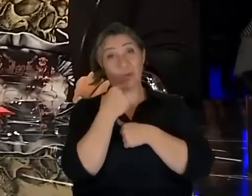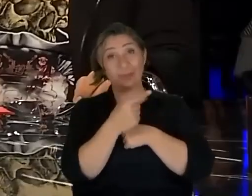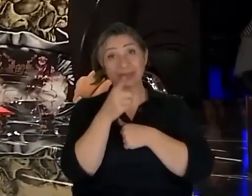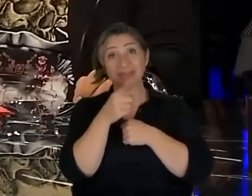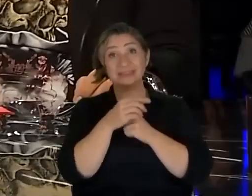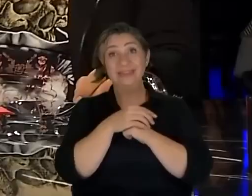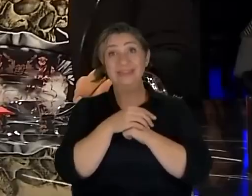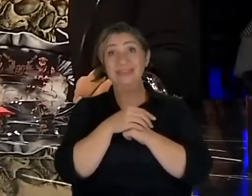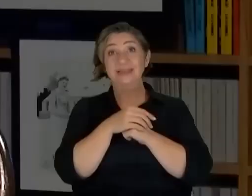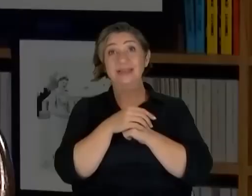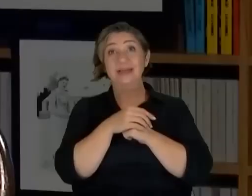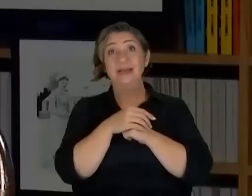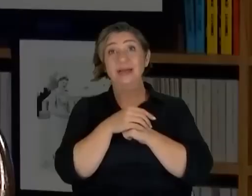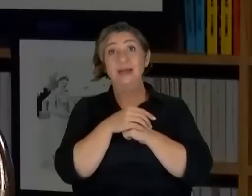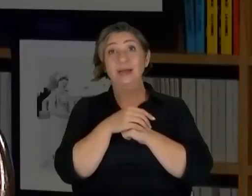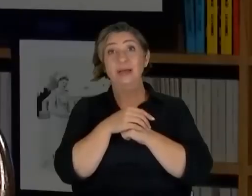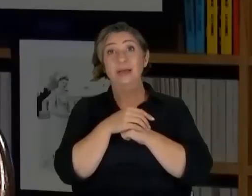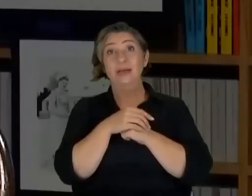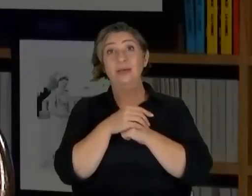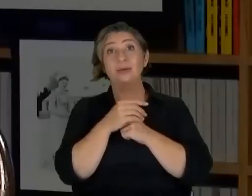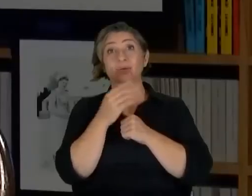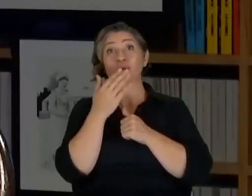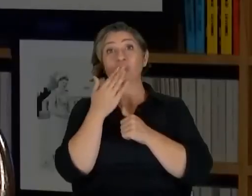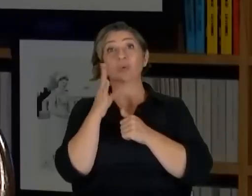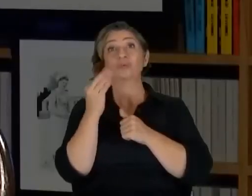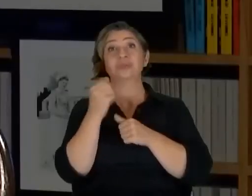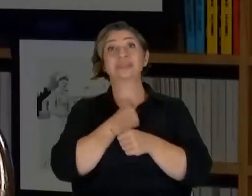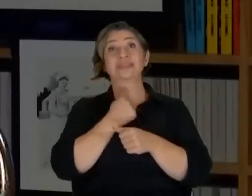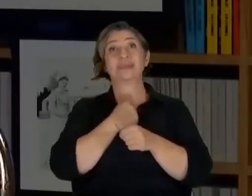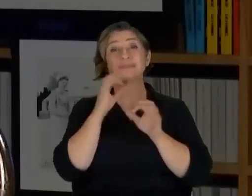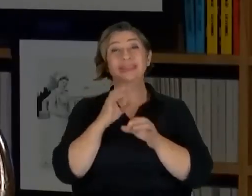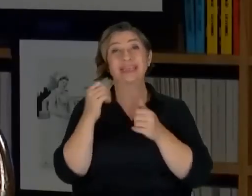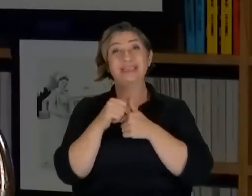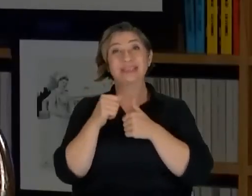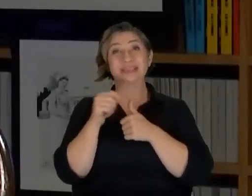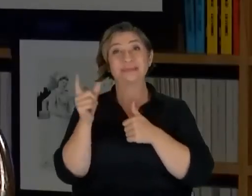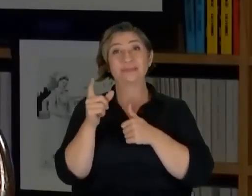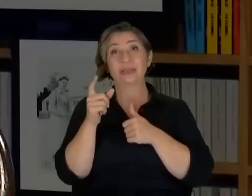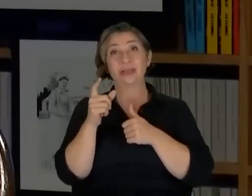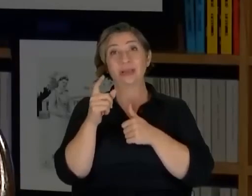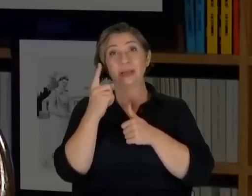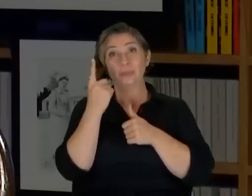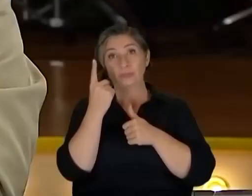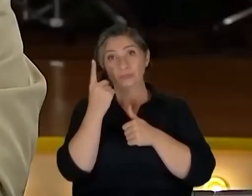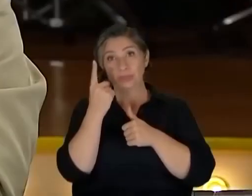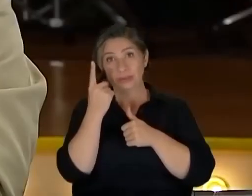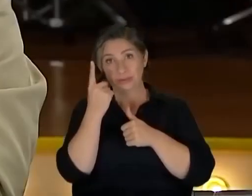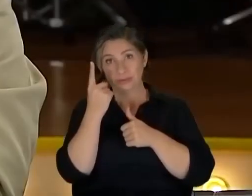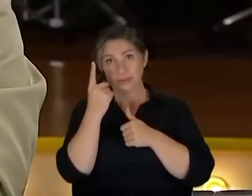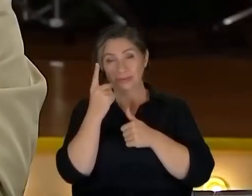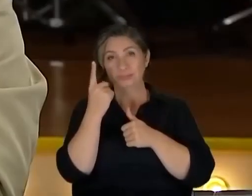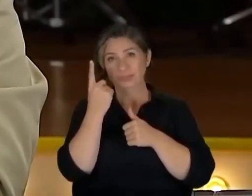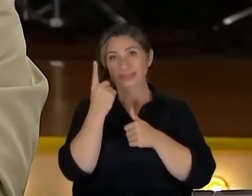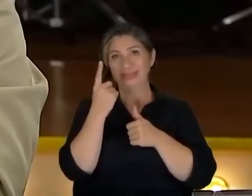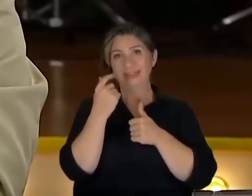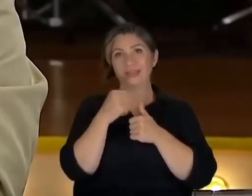böyle? Vallahi artık yok, çok sıkılıyor onlar. Yani onlar sıkılıyor. Dediğiniz bir kişiden söz ediyorum. Evet, yani